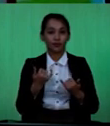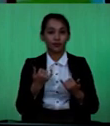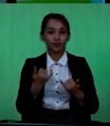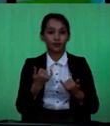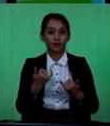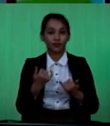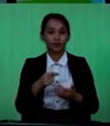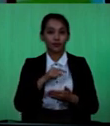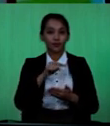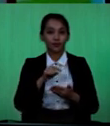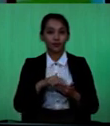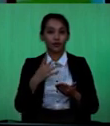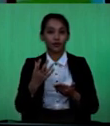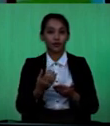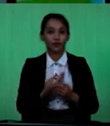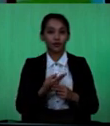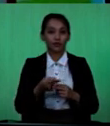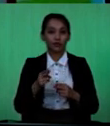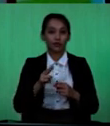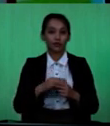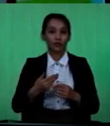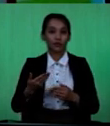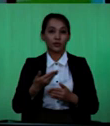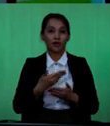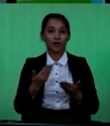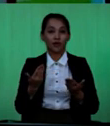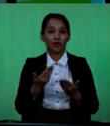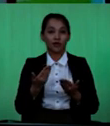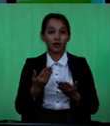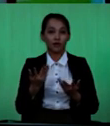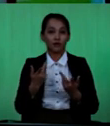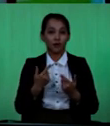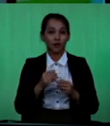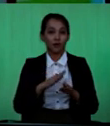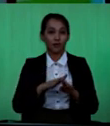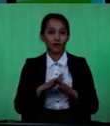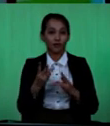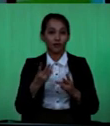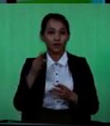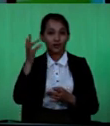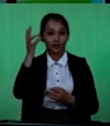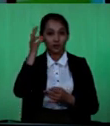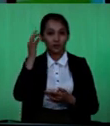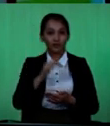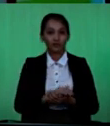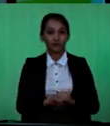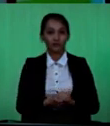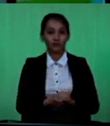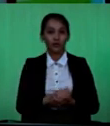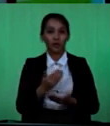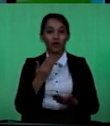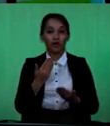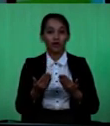shu noma'lum sonni topishimiz uchun biz qaysi amaldan foydalanamiz? Bir eslab ko'raylikchi.